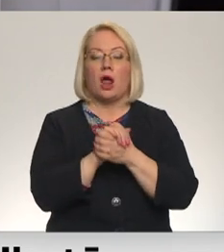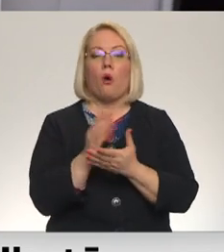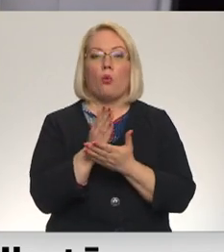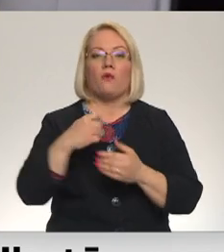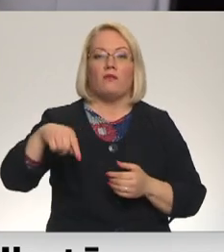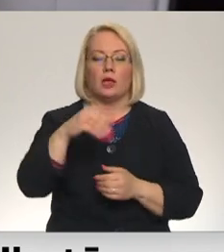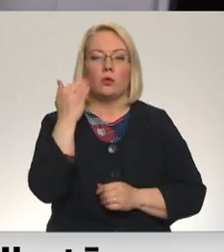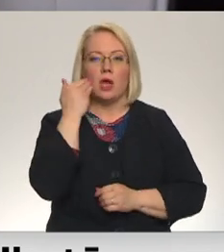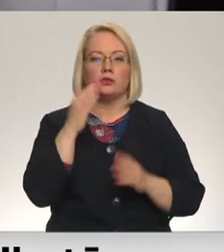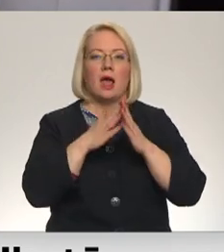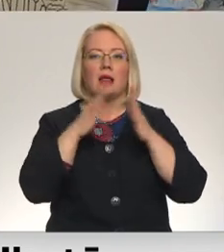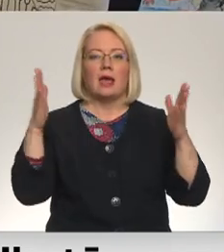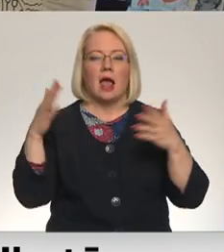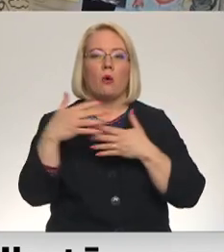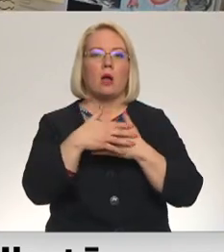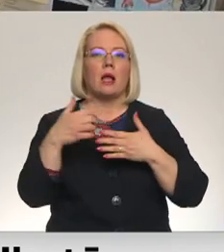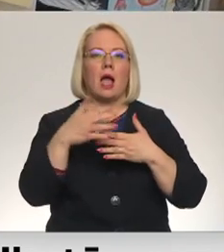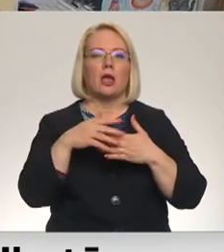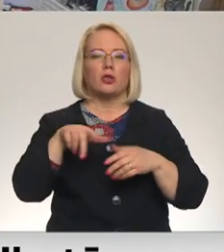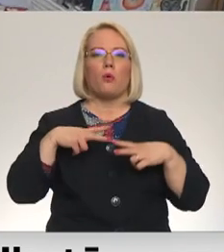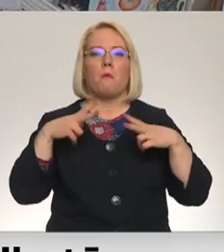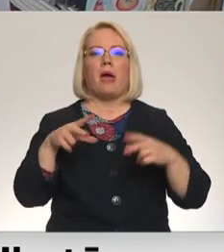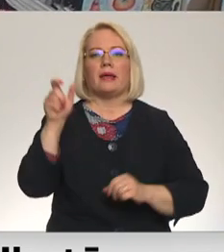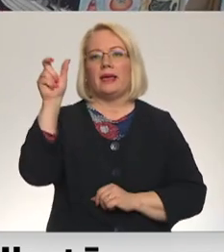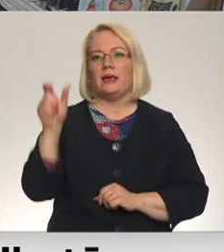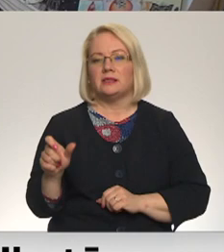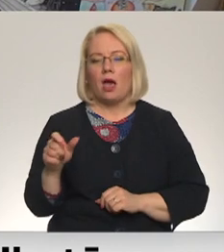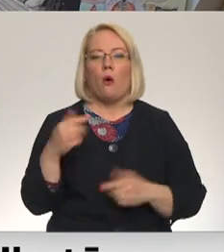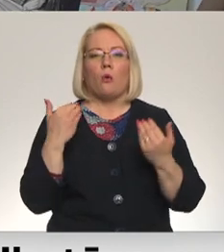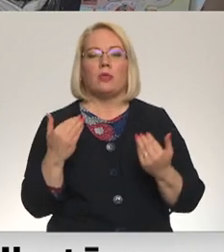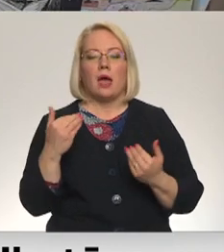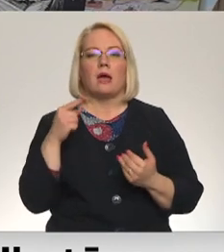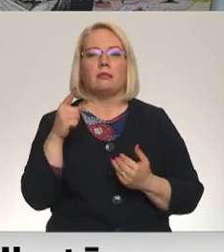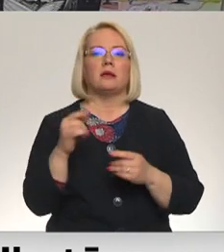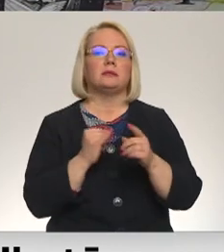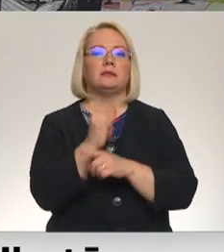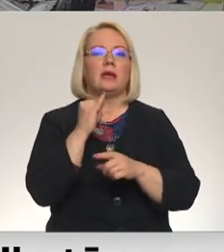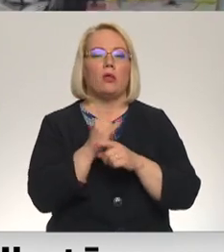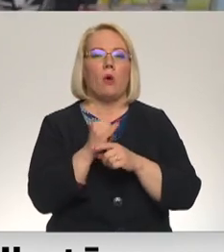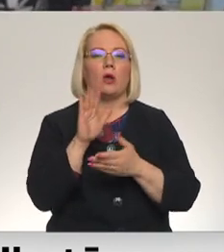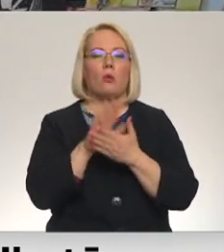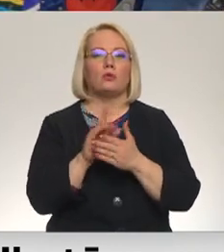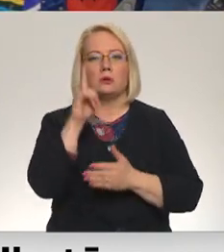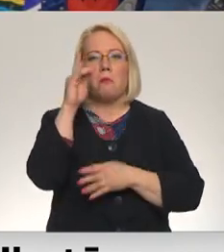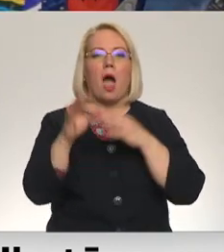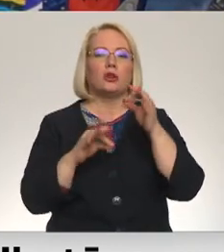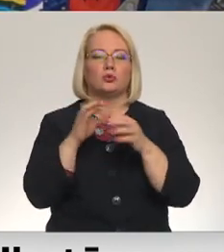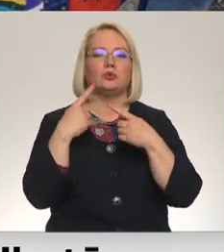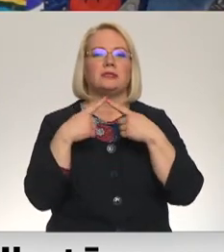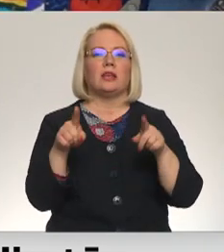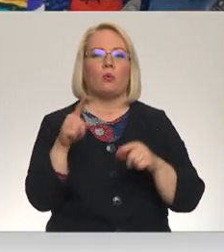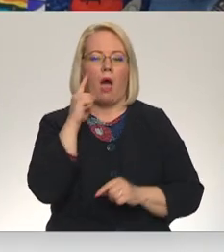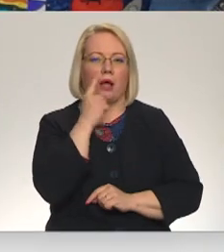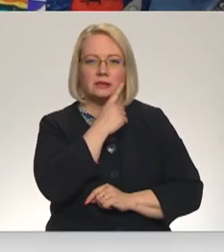par lielo kaķu marķīzu. Tā nu šogad viņa melnais kaķis ceļojas uz Marsu citu acīm. Man šķiet, ka šobrīd